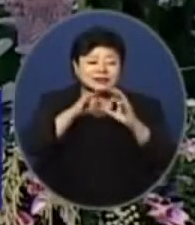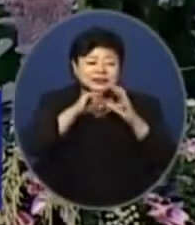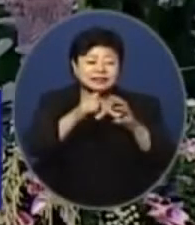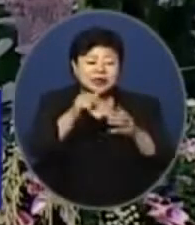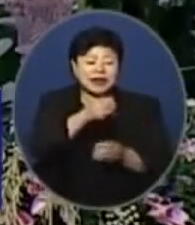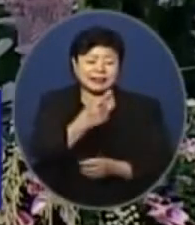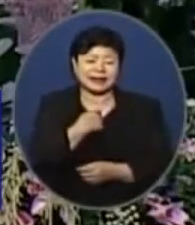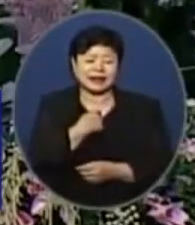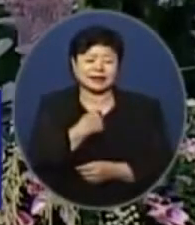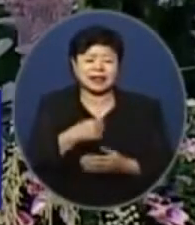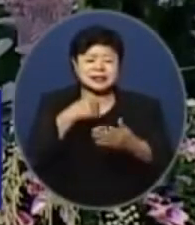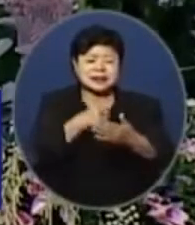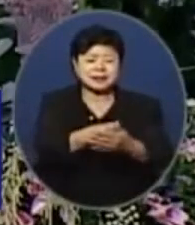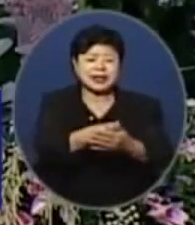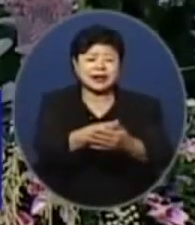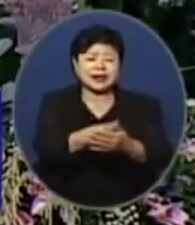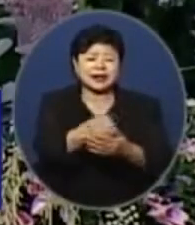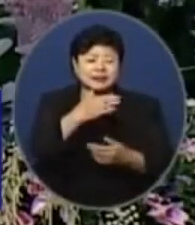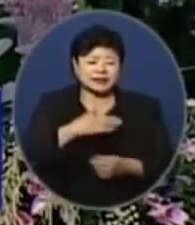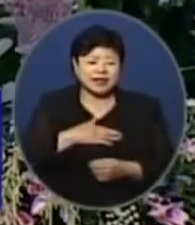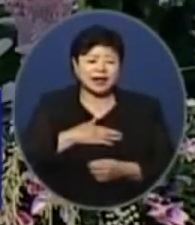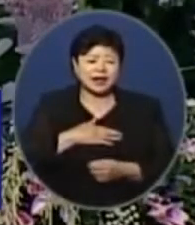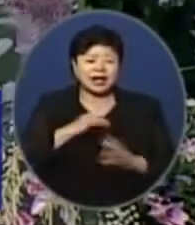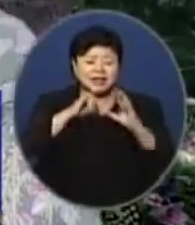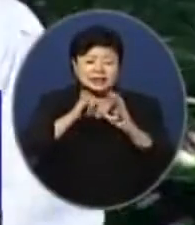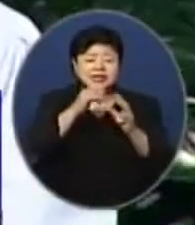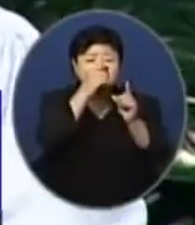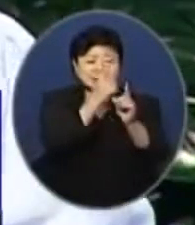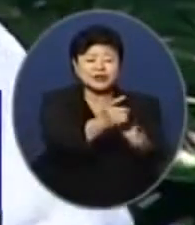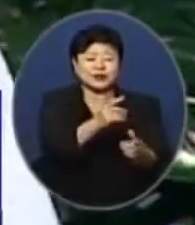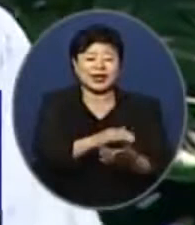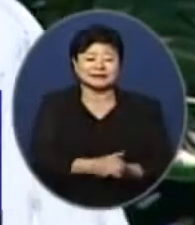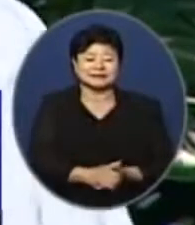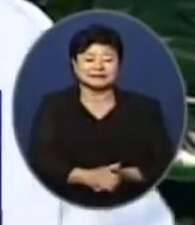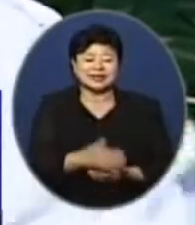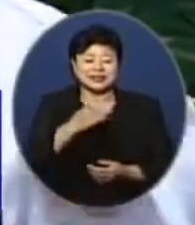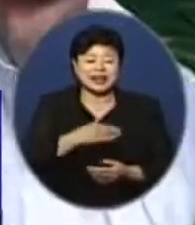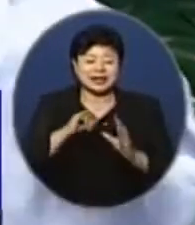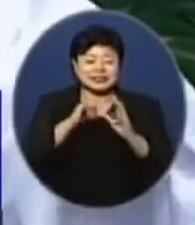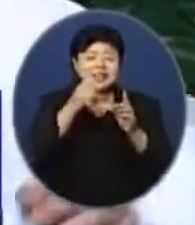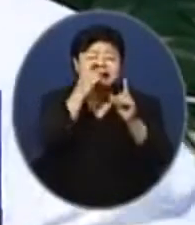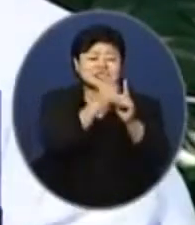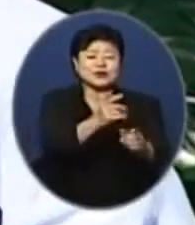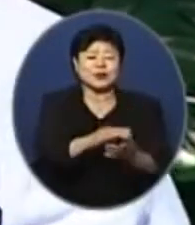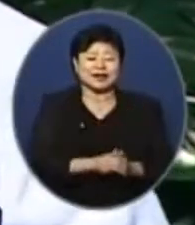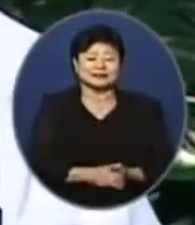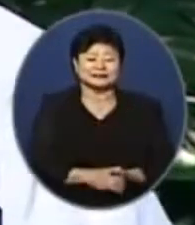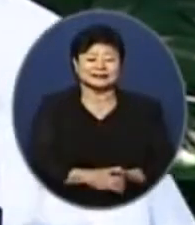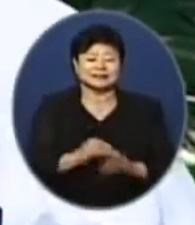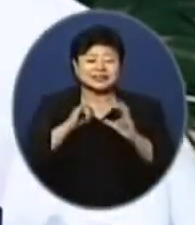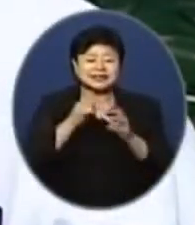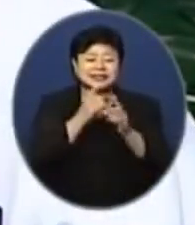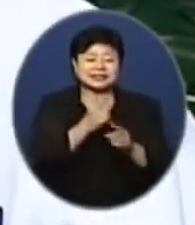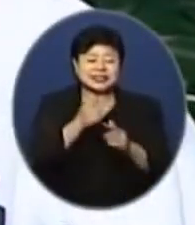너희가 환난을 당하나 담대하라. 내가 세상을 이기었노라. 내가 세상을 이기었노라.